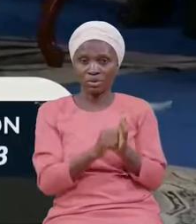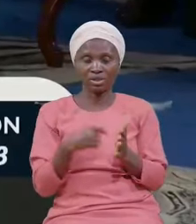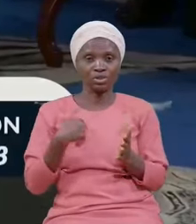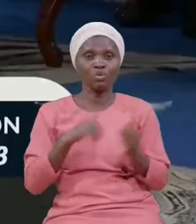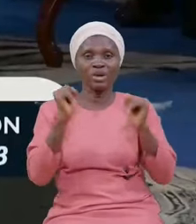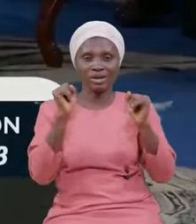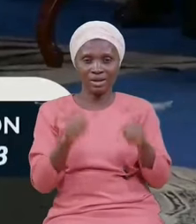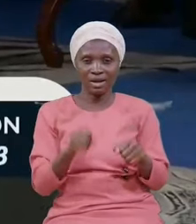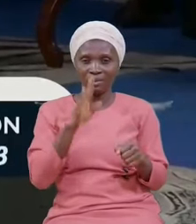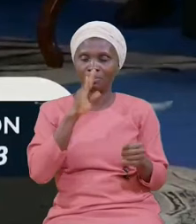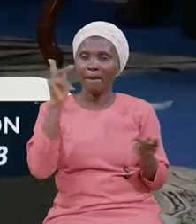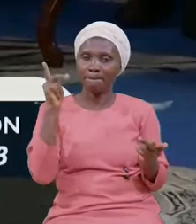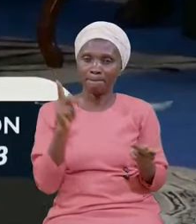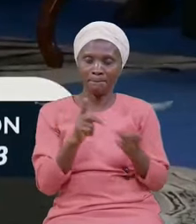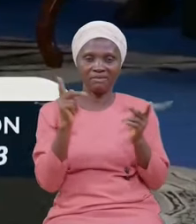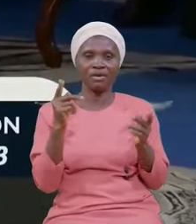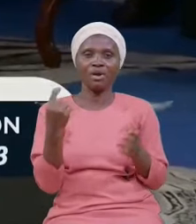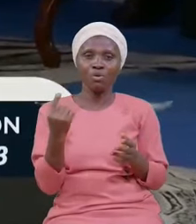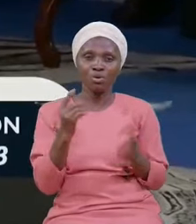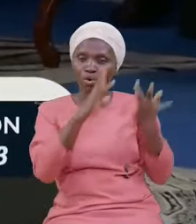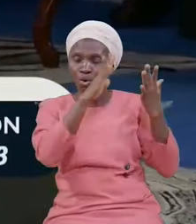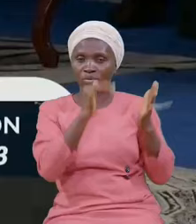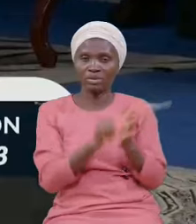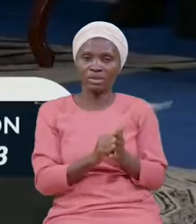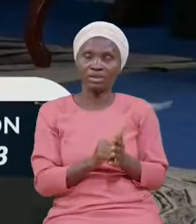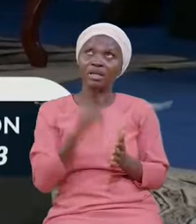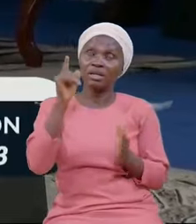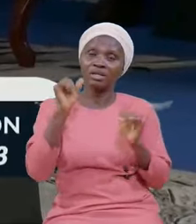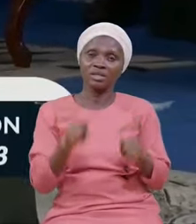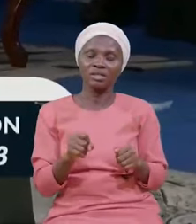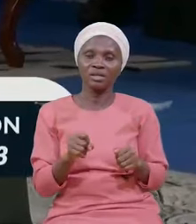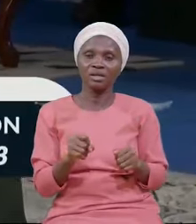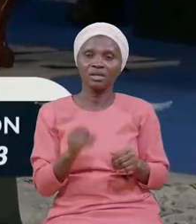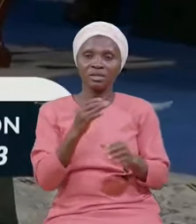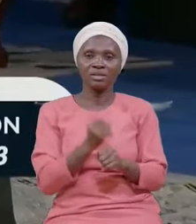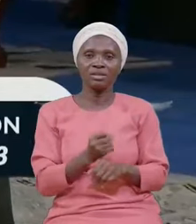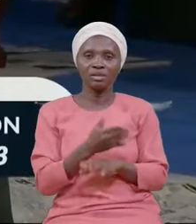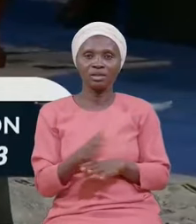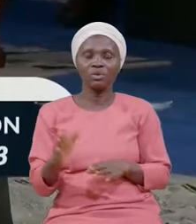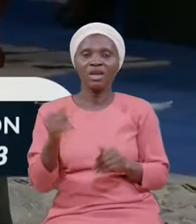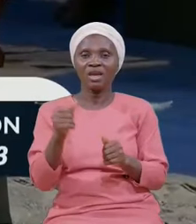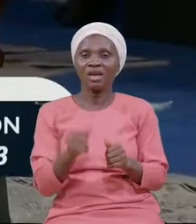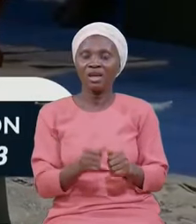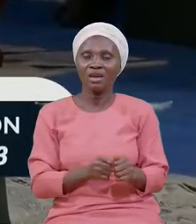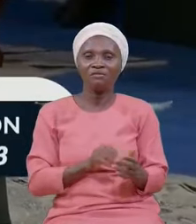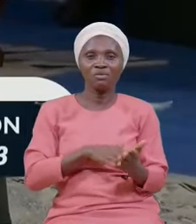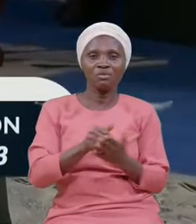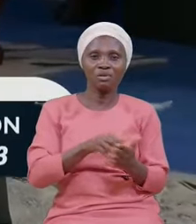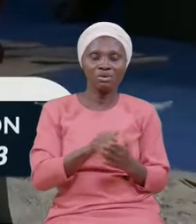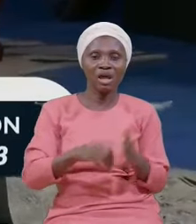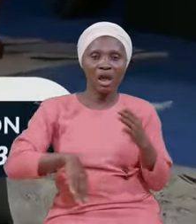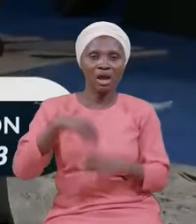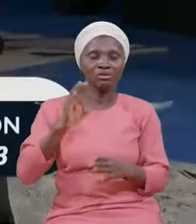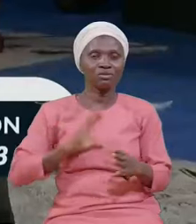que nous pouvons être parfaits, qu'il peut ôter et purifier toute imperfection de nos vies, c'est